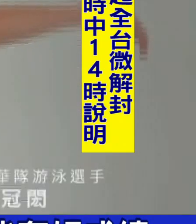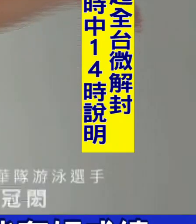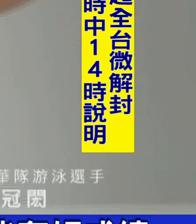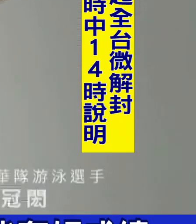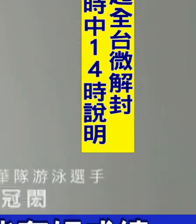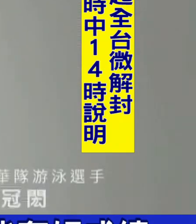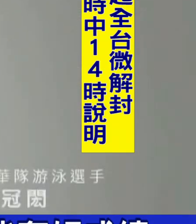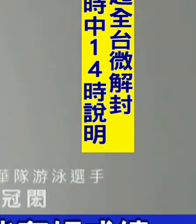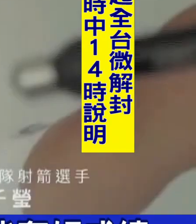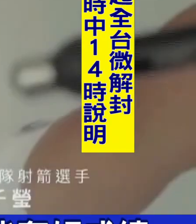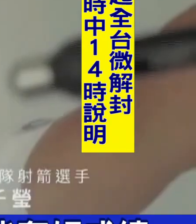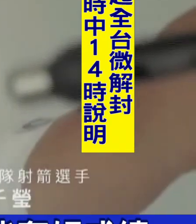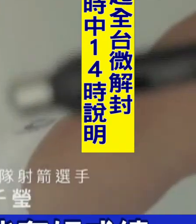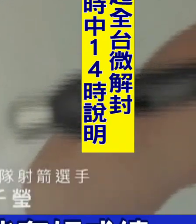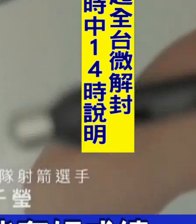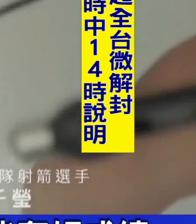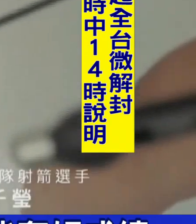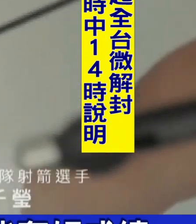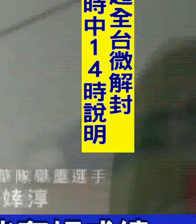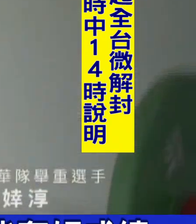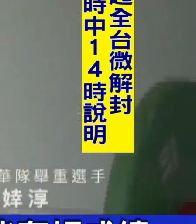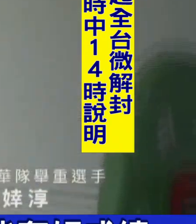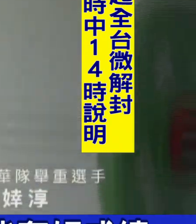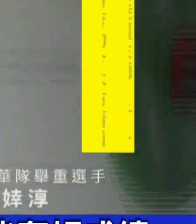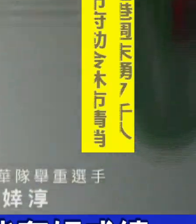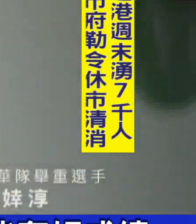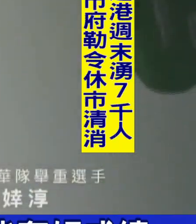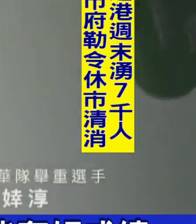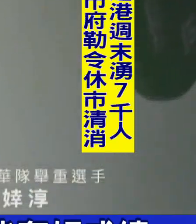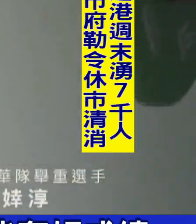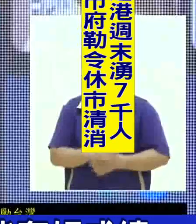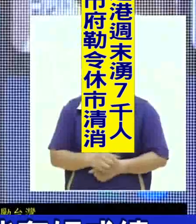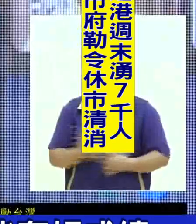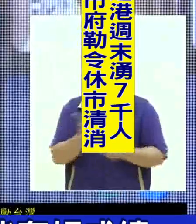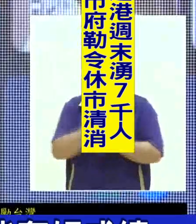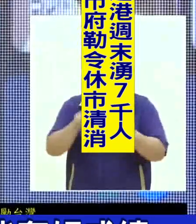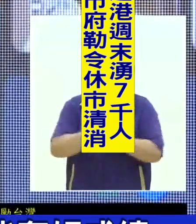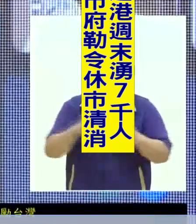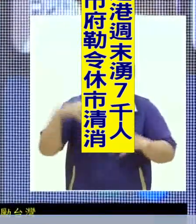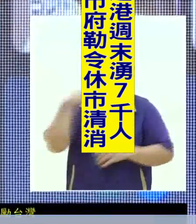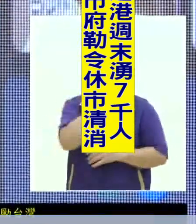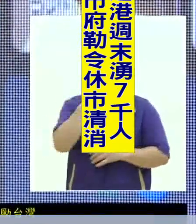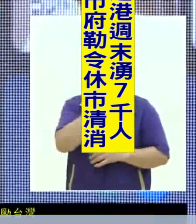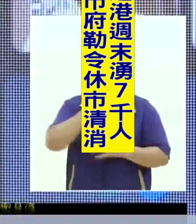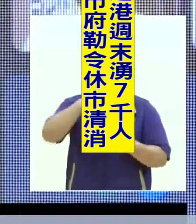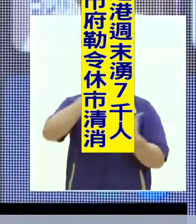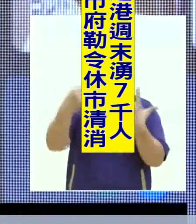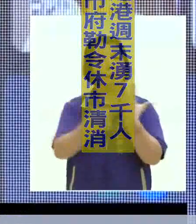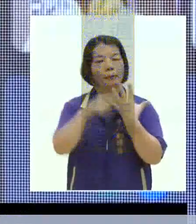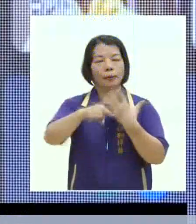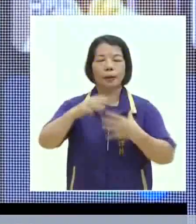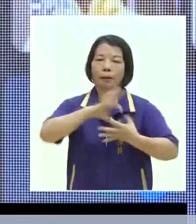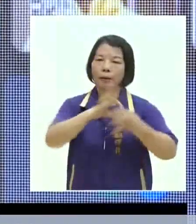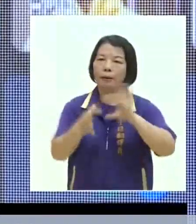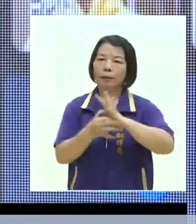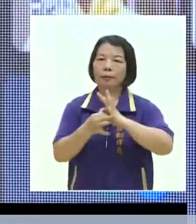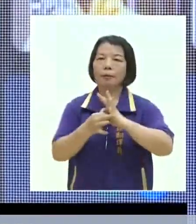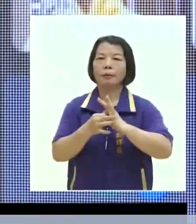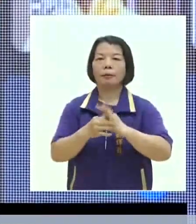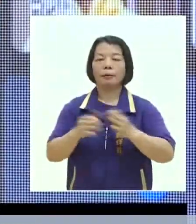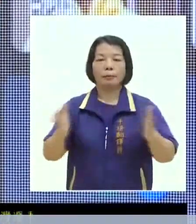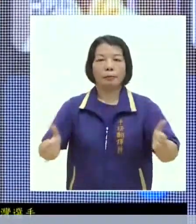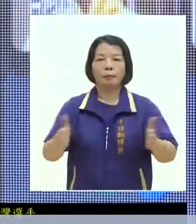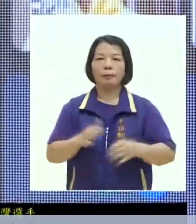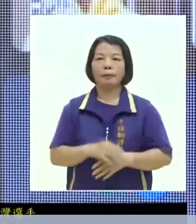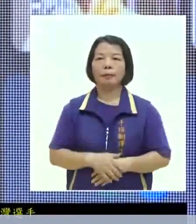动种类，66名中华健儿将代表台湾出赛，争取荣耀。 在奥运期间，我相信所有的国人都